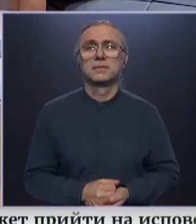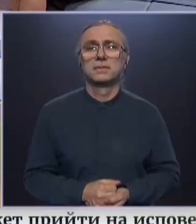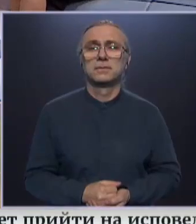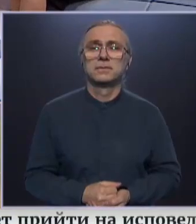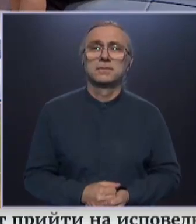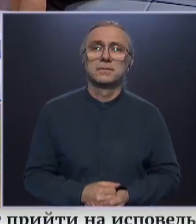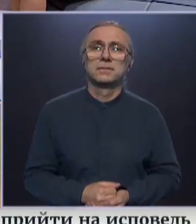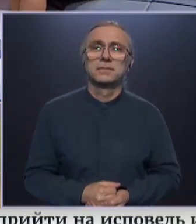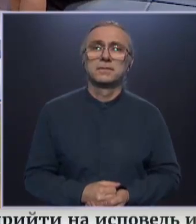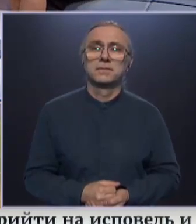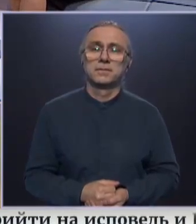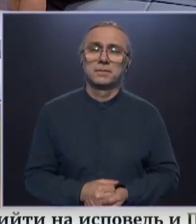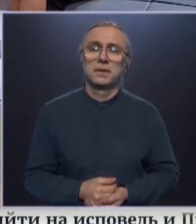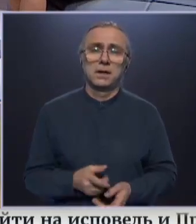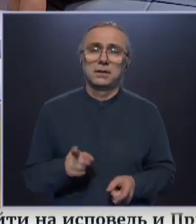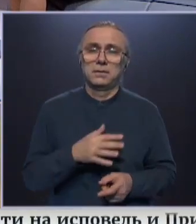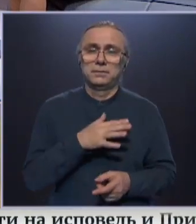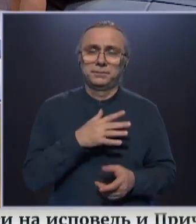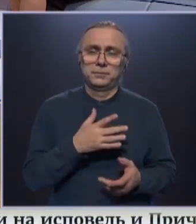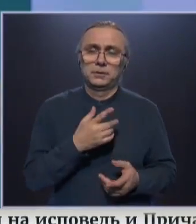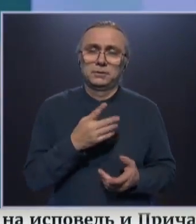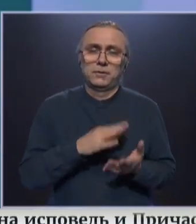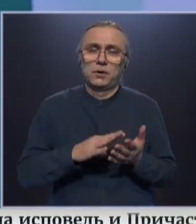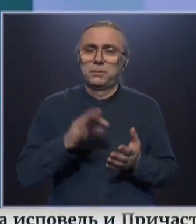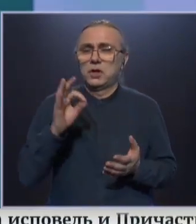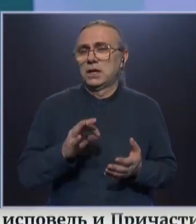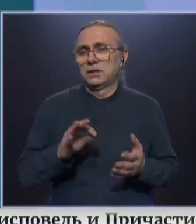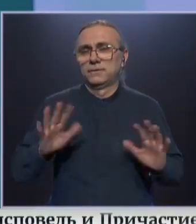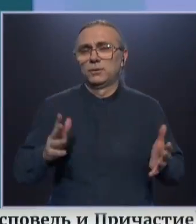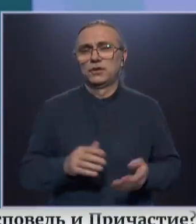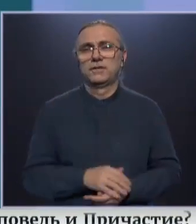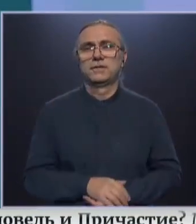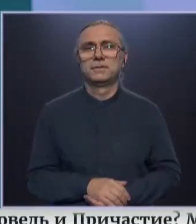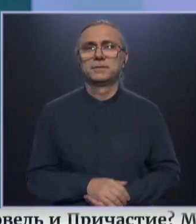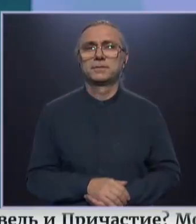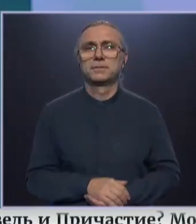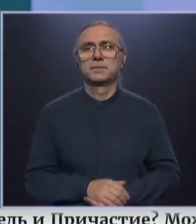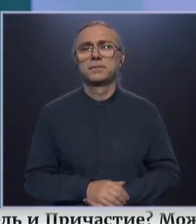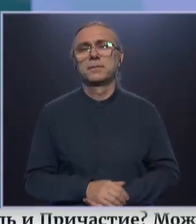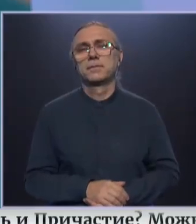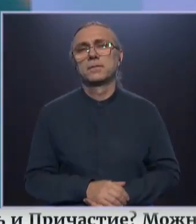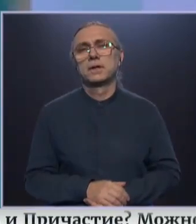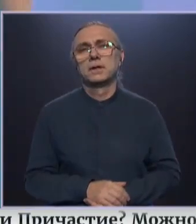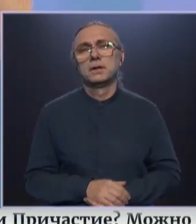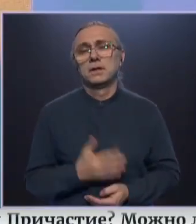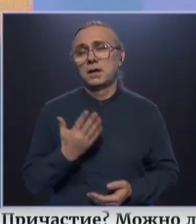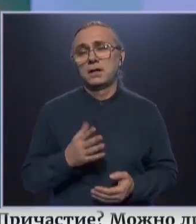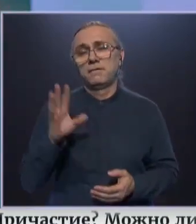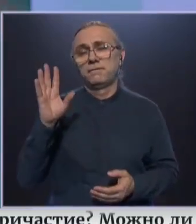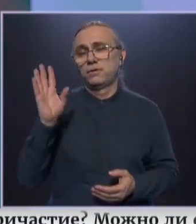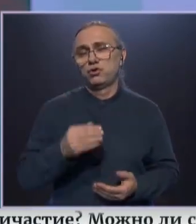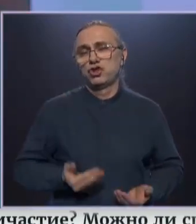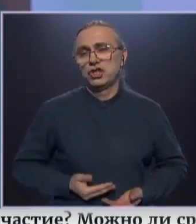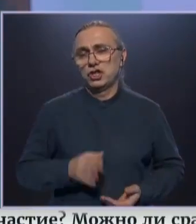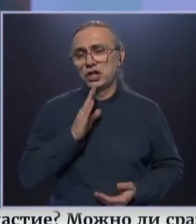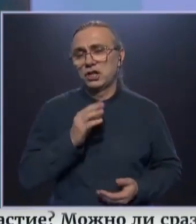там 100% случаев. Там, 90% случаев. Вот такие вещи. Если она всю жизнь не работала, сидела